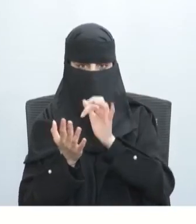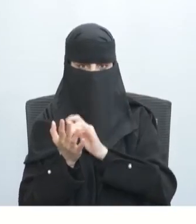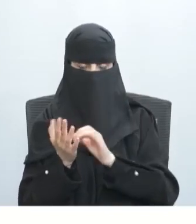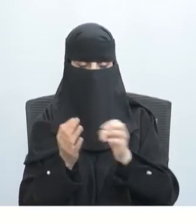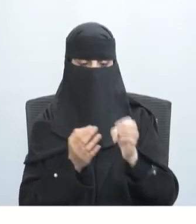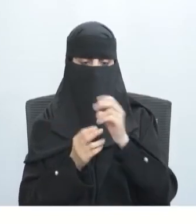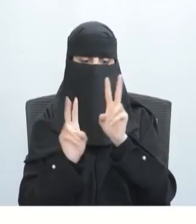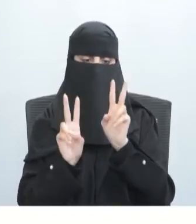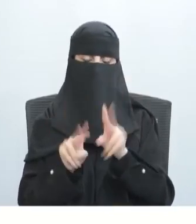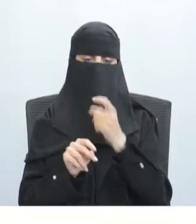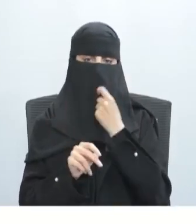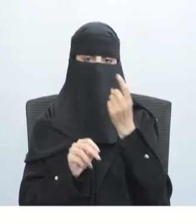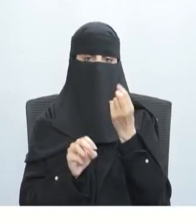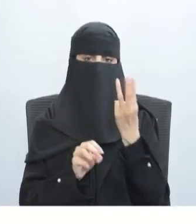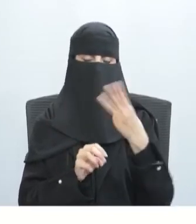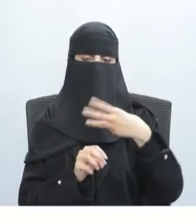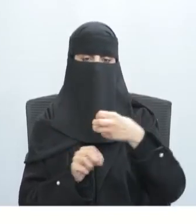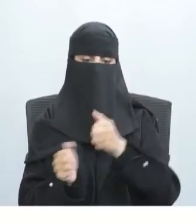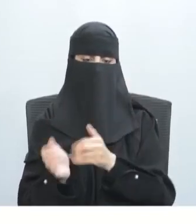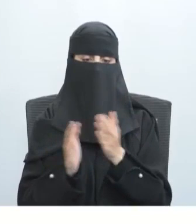لديك بالتاكيد القيمه